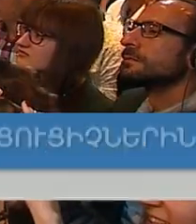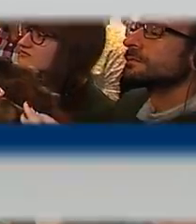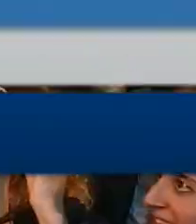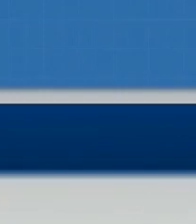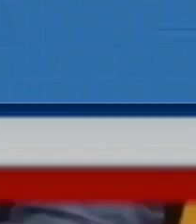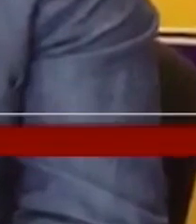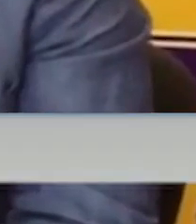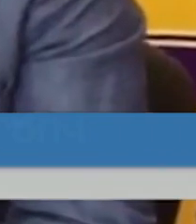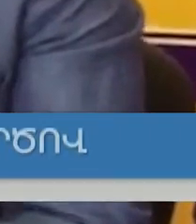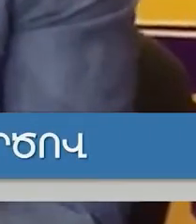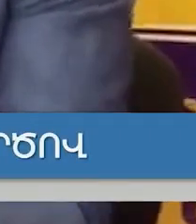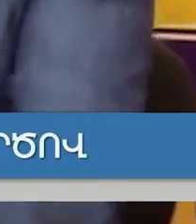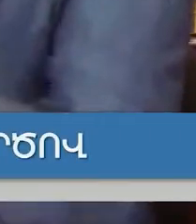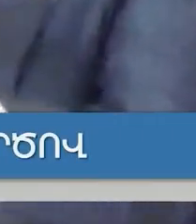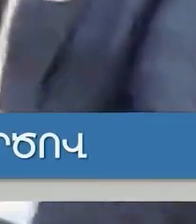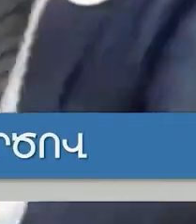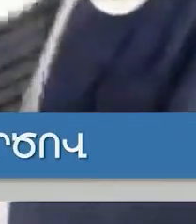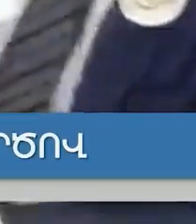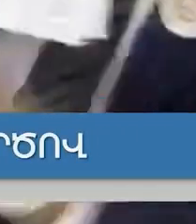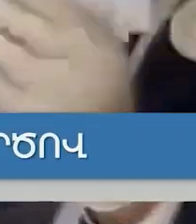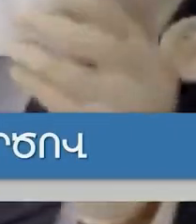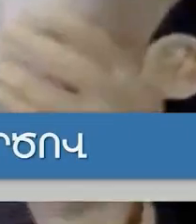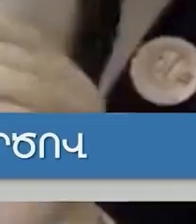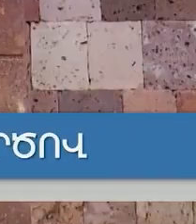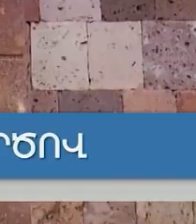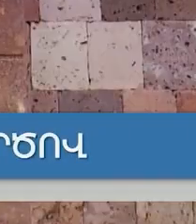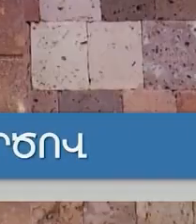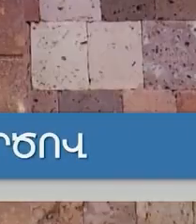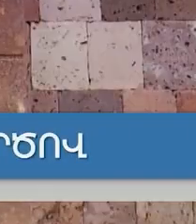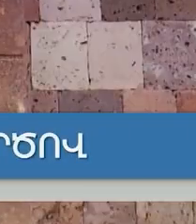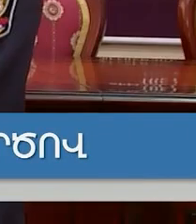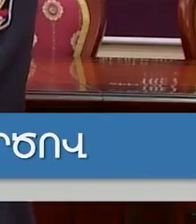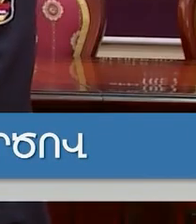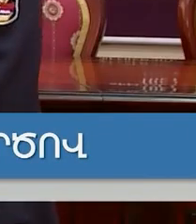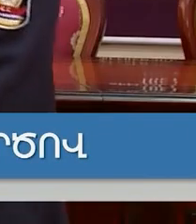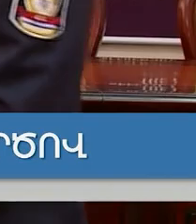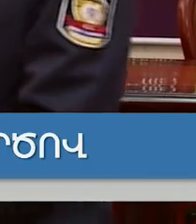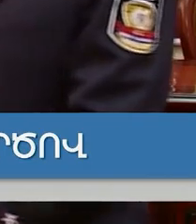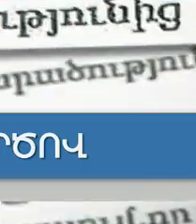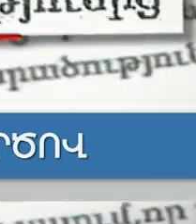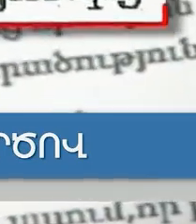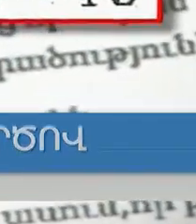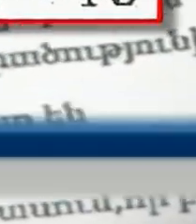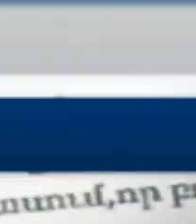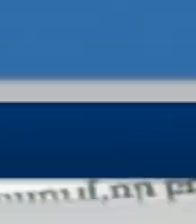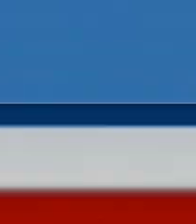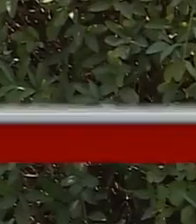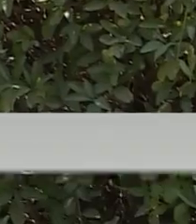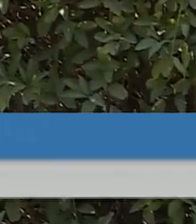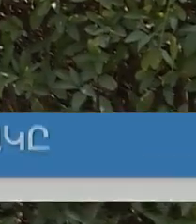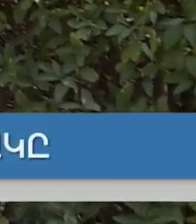ֆրանսահայությանը։ Գործել է ընտրակաշարքի հստակ սխեմա, հայտնի Զիբիլիքսի գործով մեղադրանքի առաջադրվել 11 հոգու։